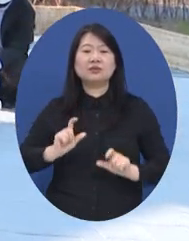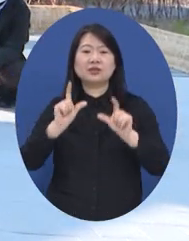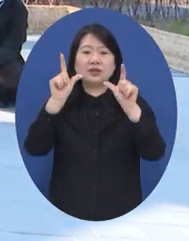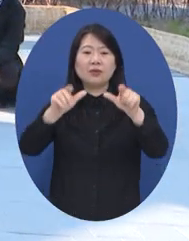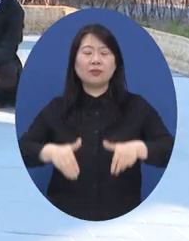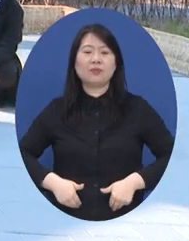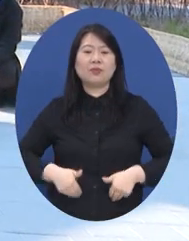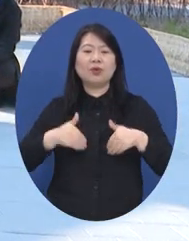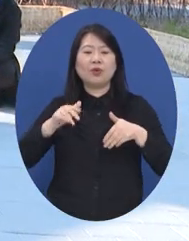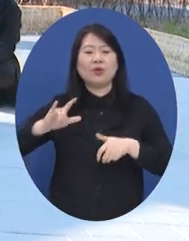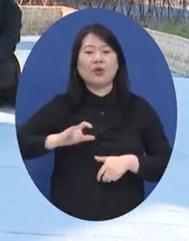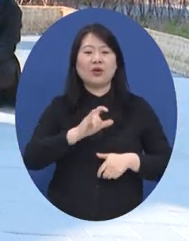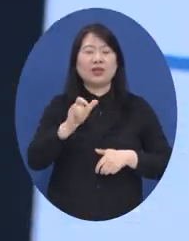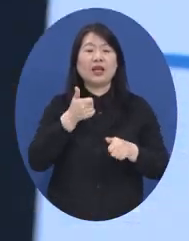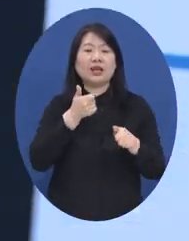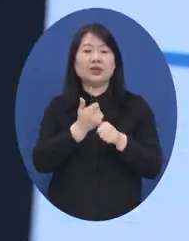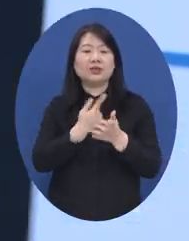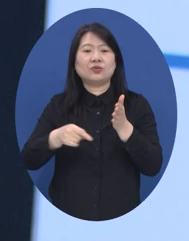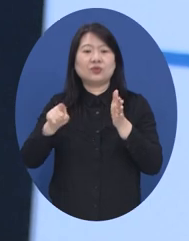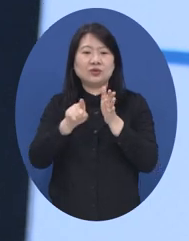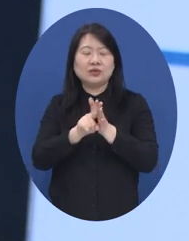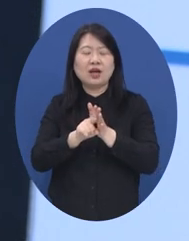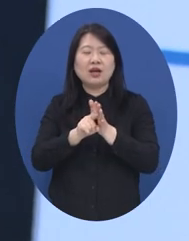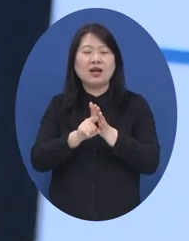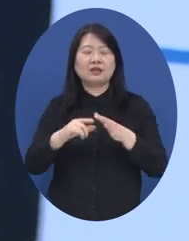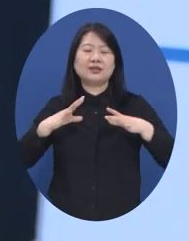2020년 봄 코로나19를 이겨내기 위한